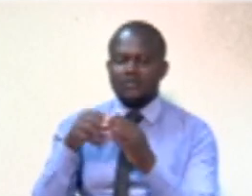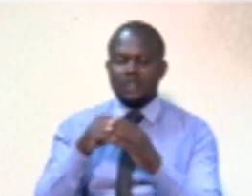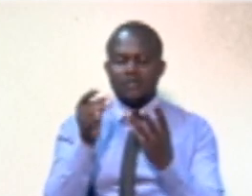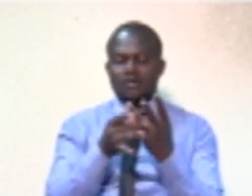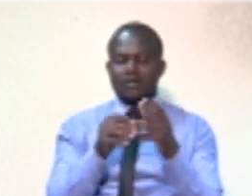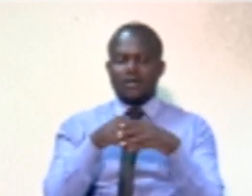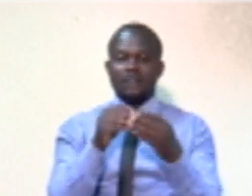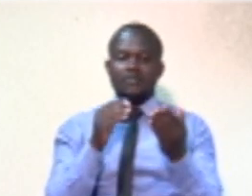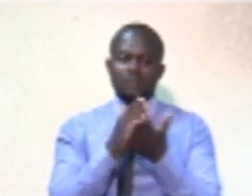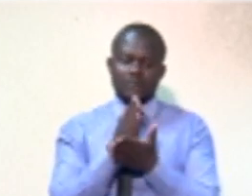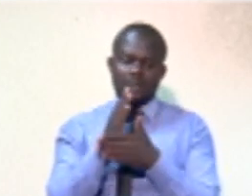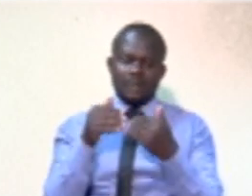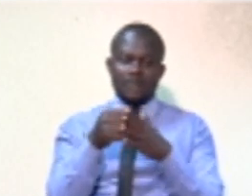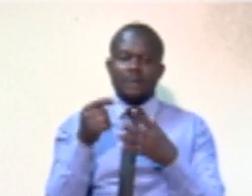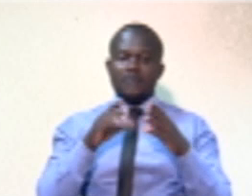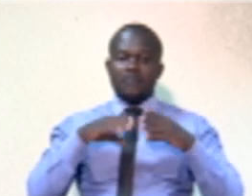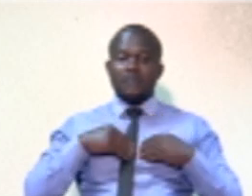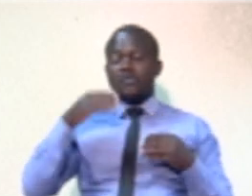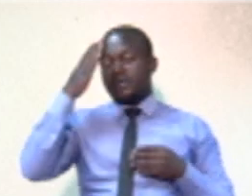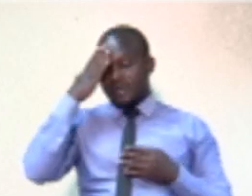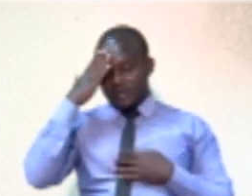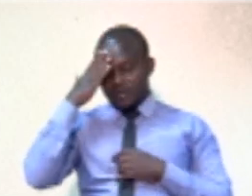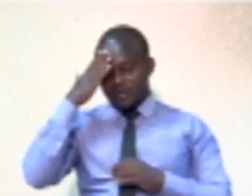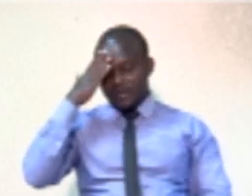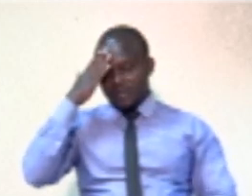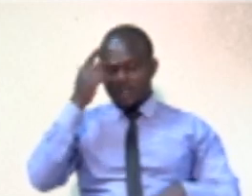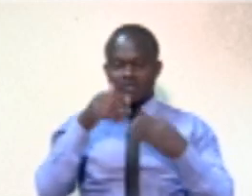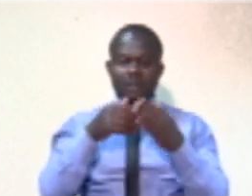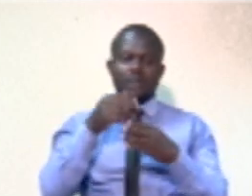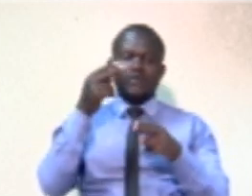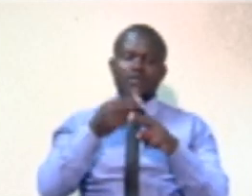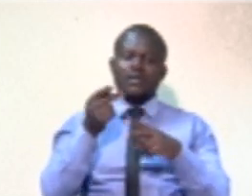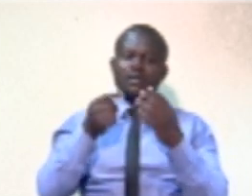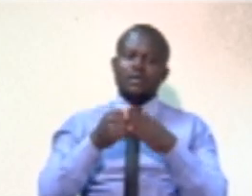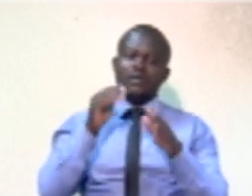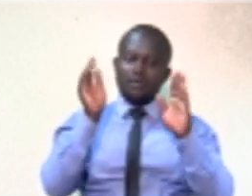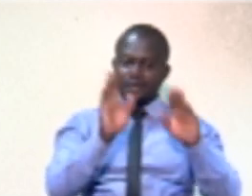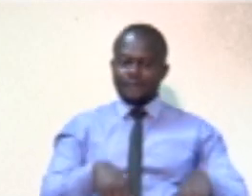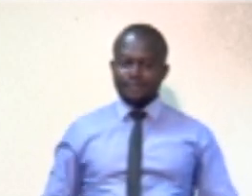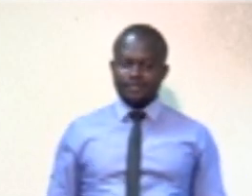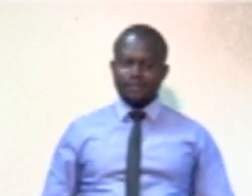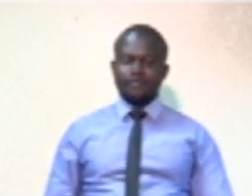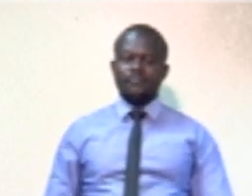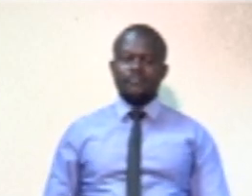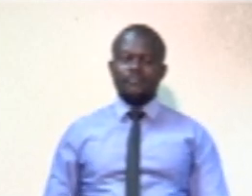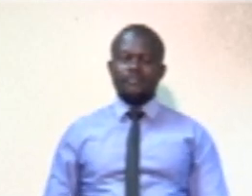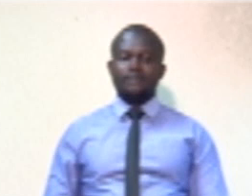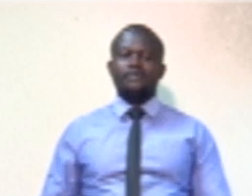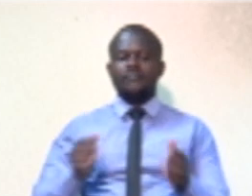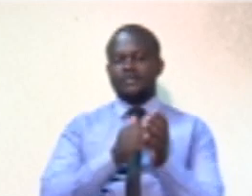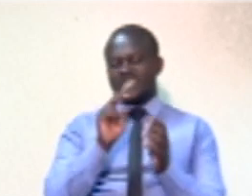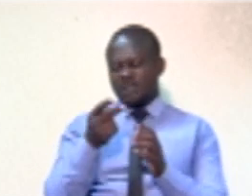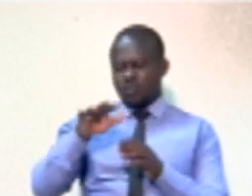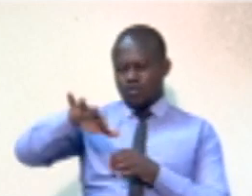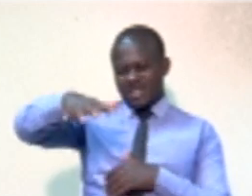mu by'ukuri n'ubundi ibyemewe bizwi ibintu byo kwita ikibazo cyo kwitiranya ibintu bakireke. Icya kabiri ni